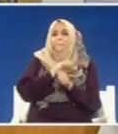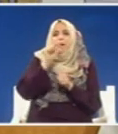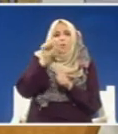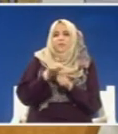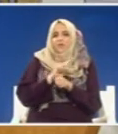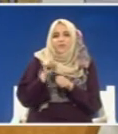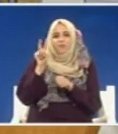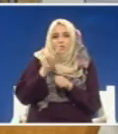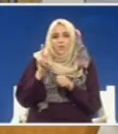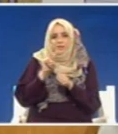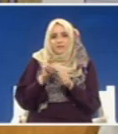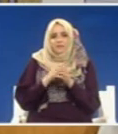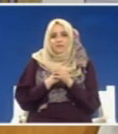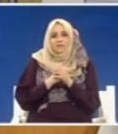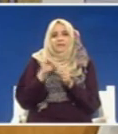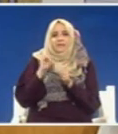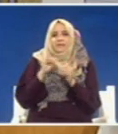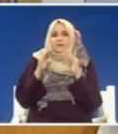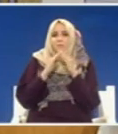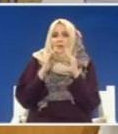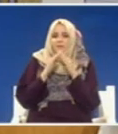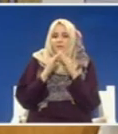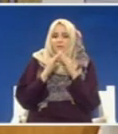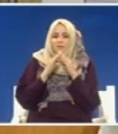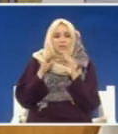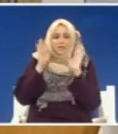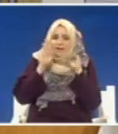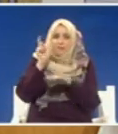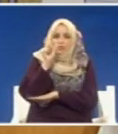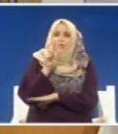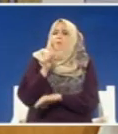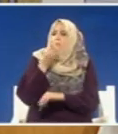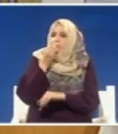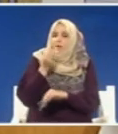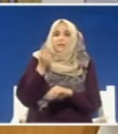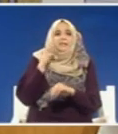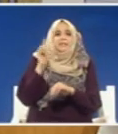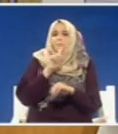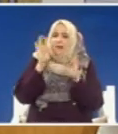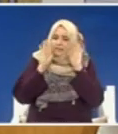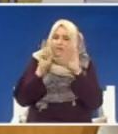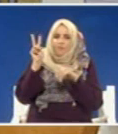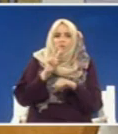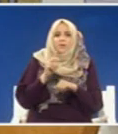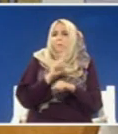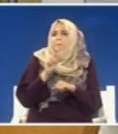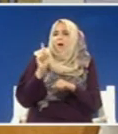عليهن فرض، من صلتها أجزأتها ومن لم تصليها ليست آثمة، هذا